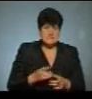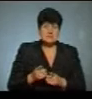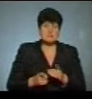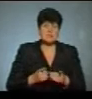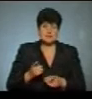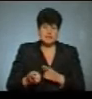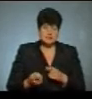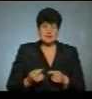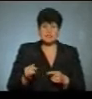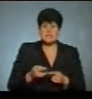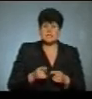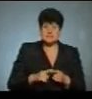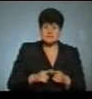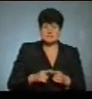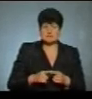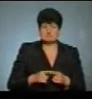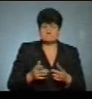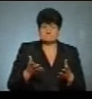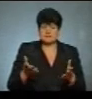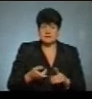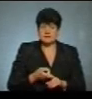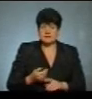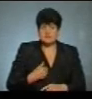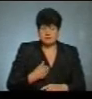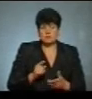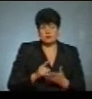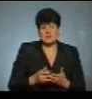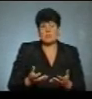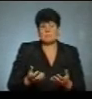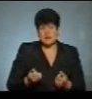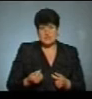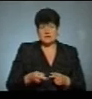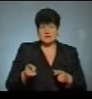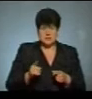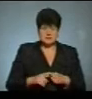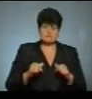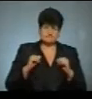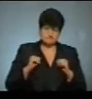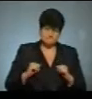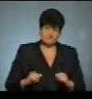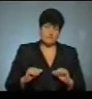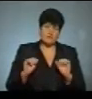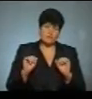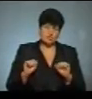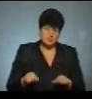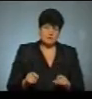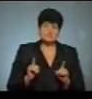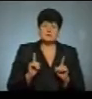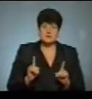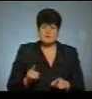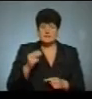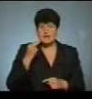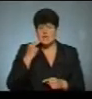змінити, і це не в нашій компетенції, ми маємо це прийняти як даність, і, ймовірно, навіть